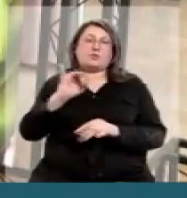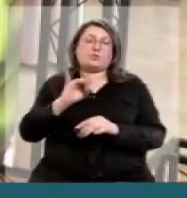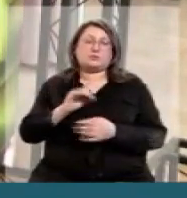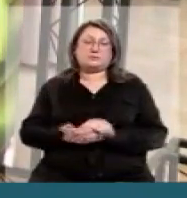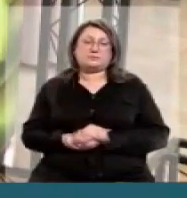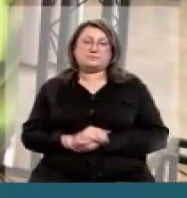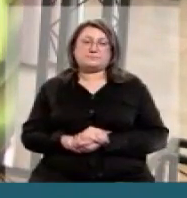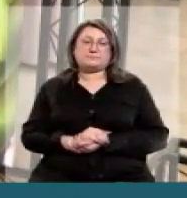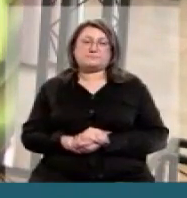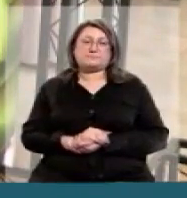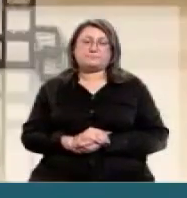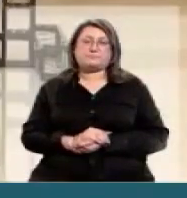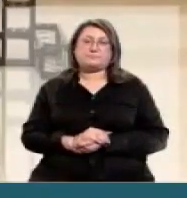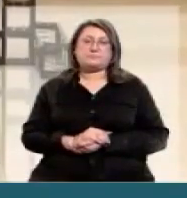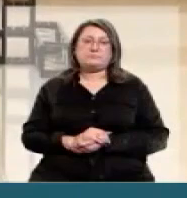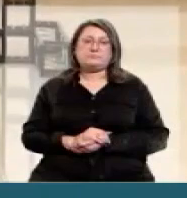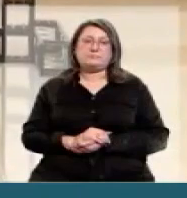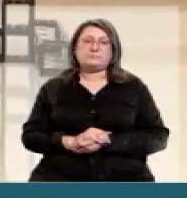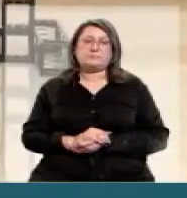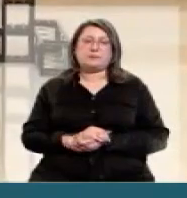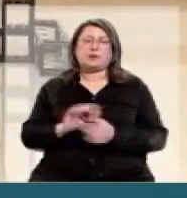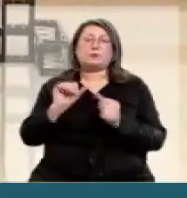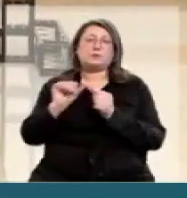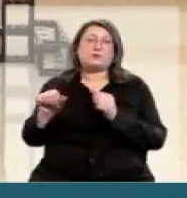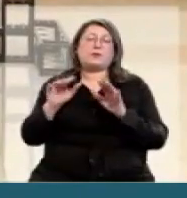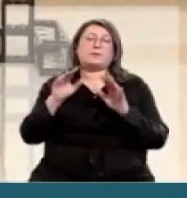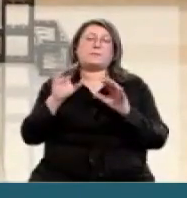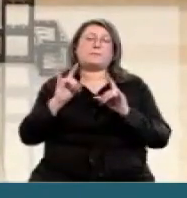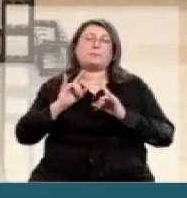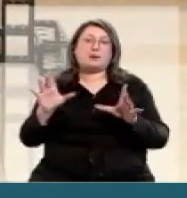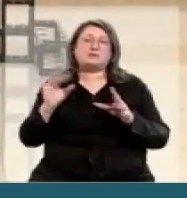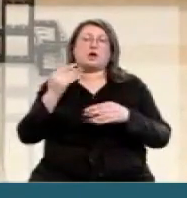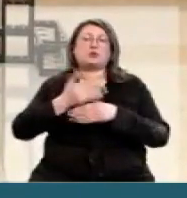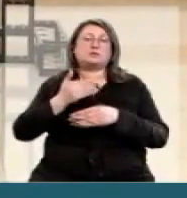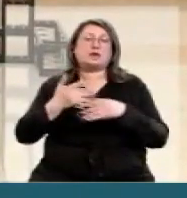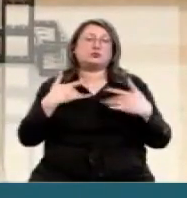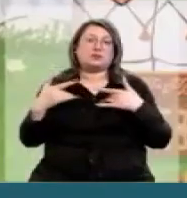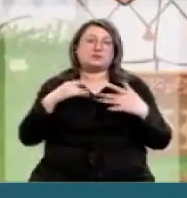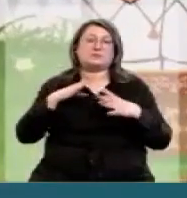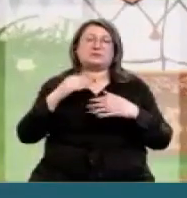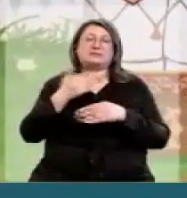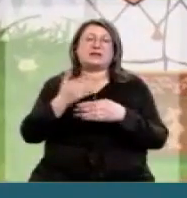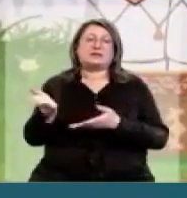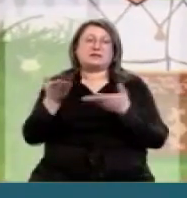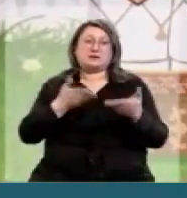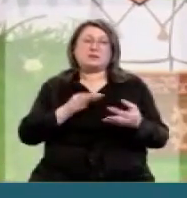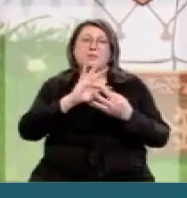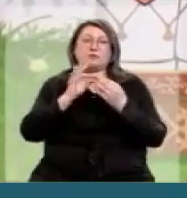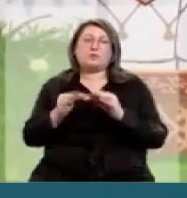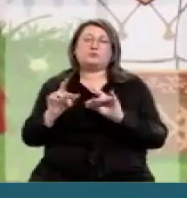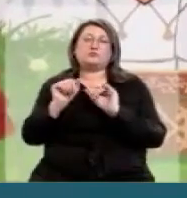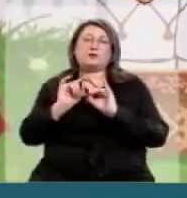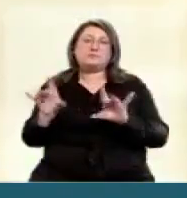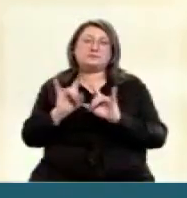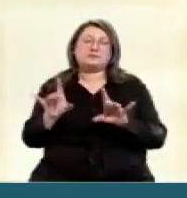жайында баяндадық. Сонымен қатар концерттік бағдарлама аясында салт-дәстүрлерден көрініс қойылып, мағынасы жайында